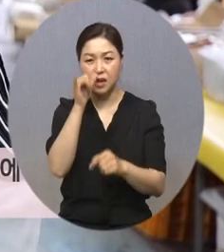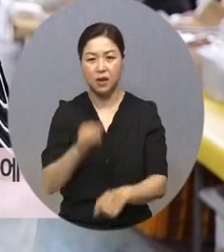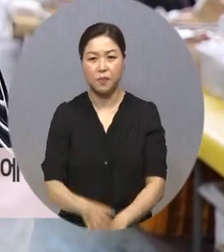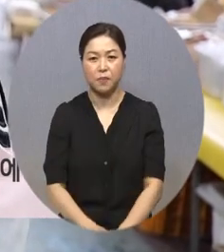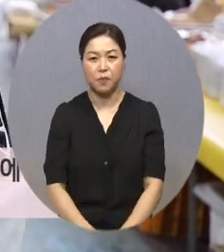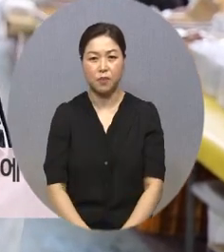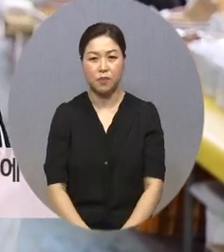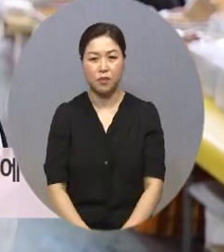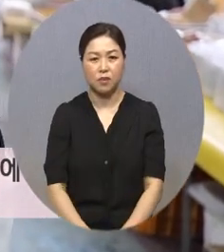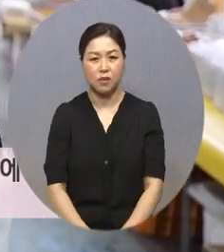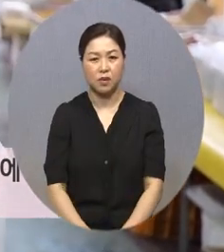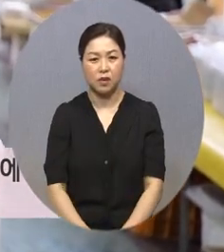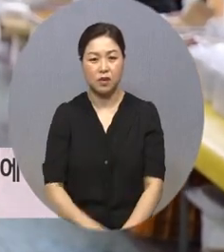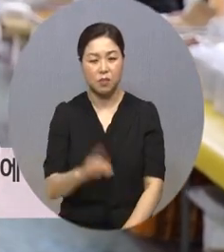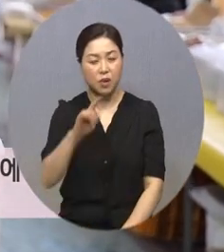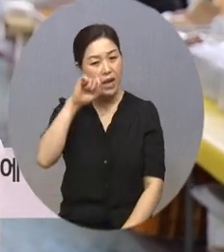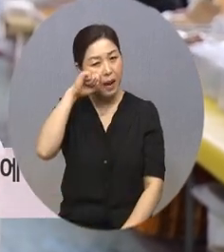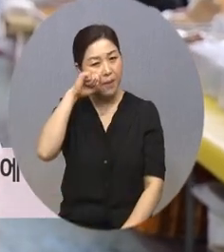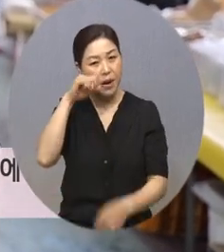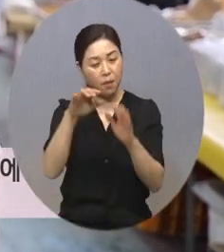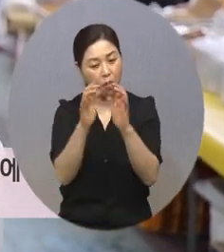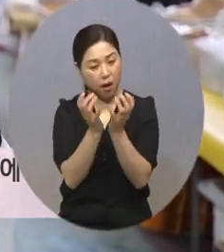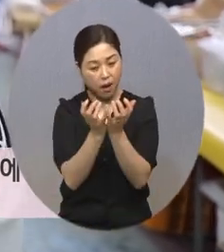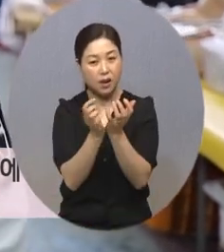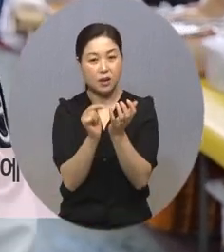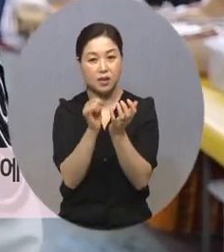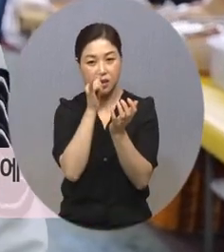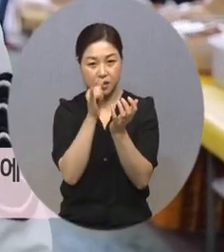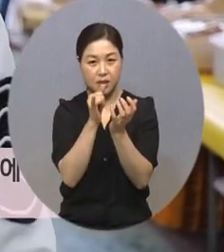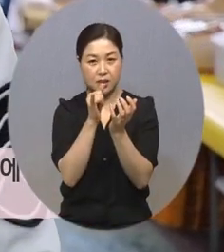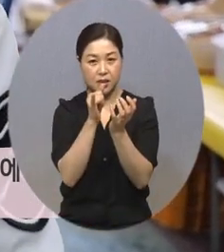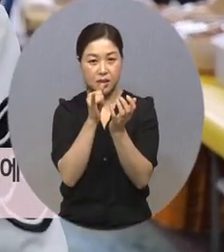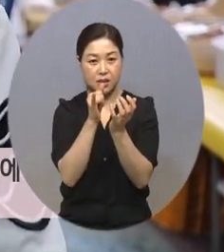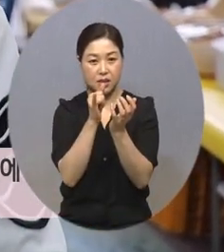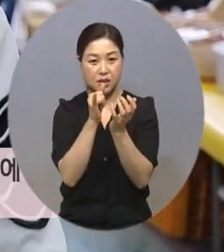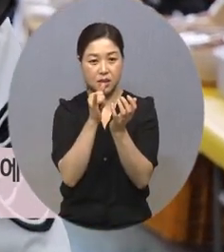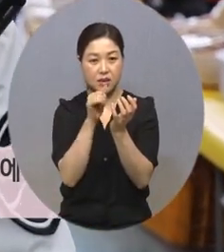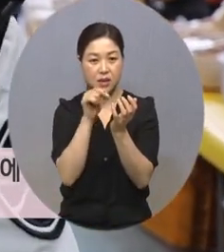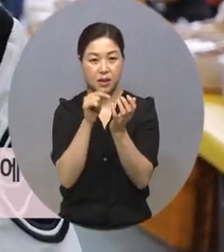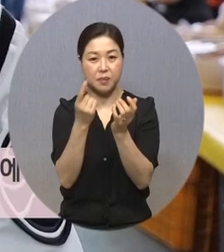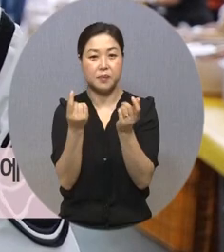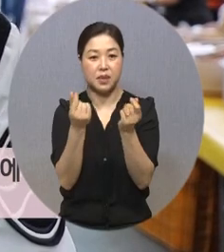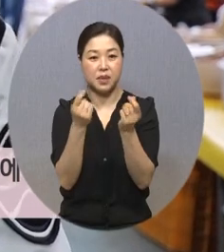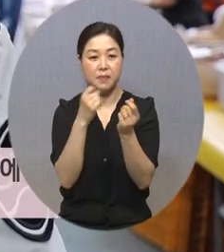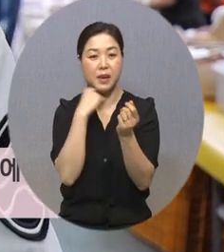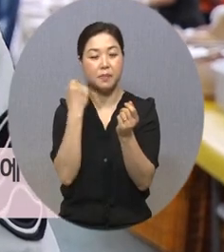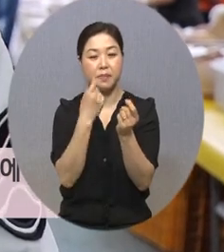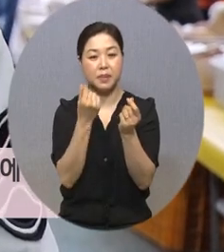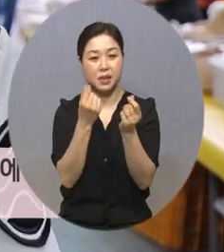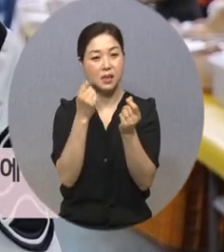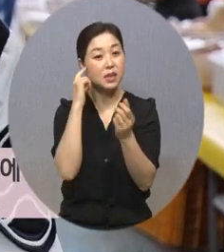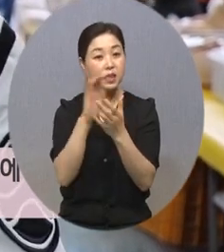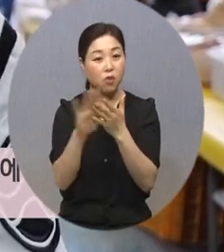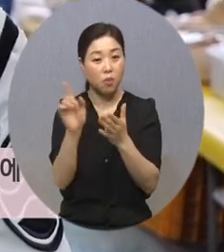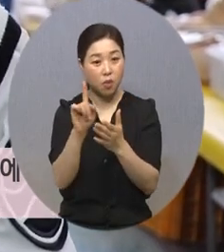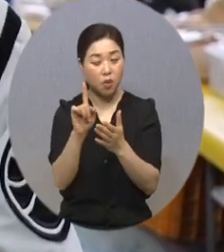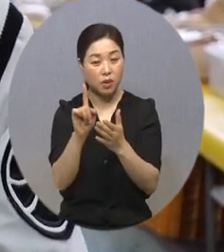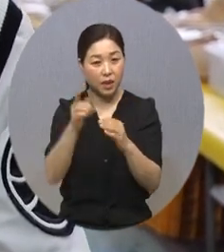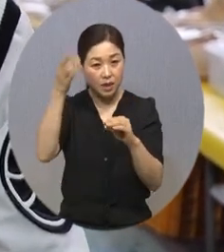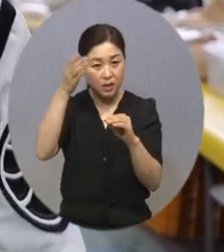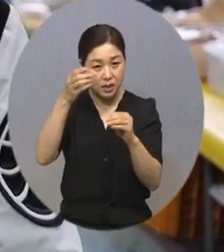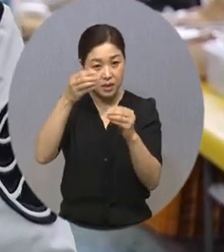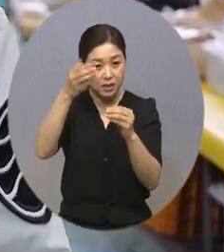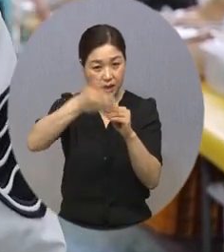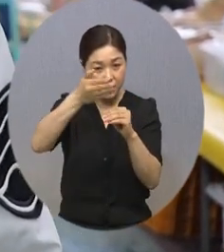원이 은 그 양파 모양 이렇게 돼 있어요 근데 보던 그것도 이게 좀 비슷해요 되게 시원하고 이렇게 낫잖아